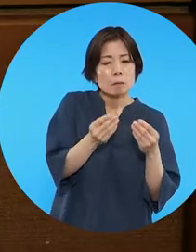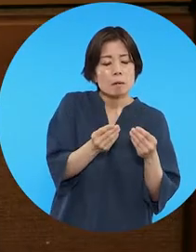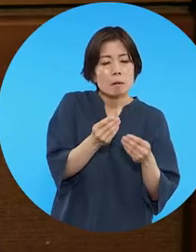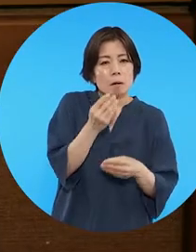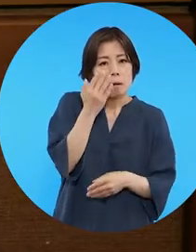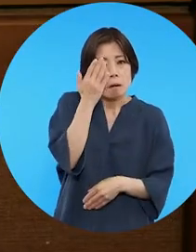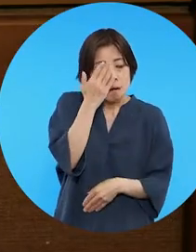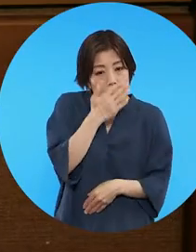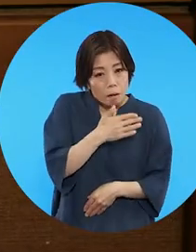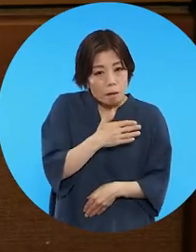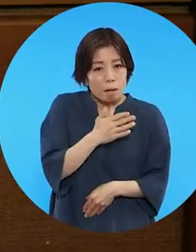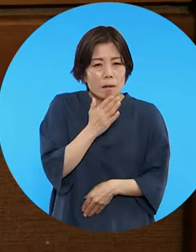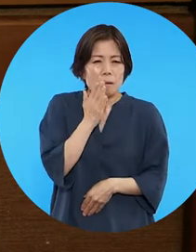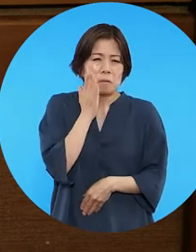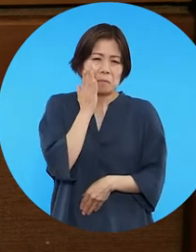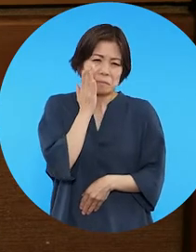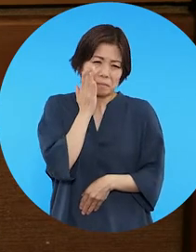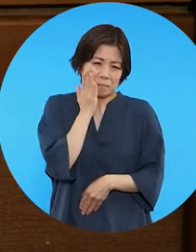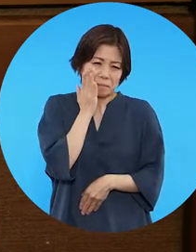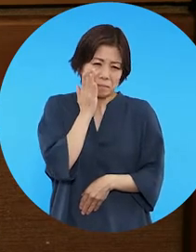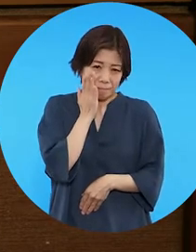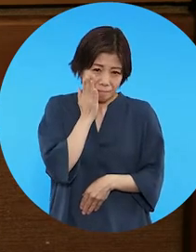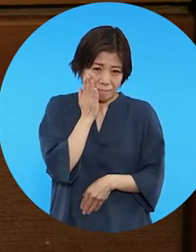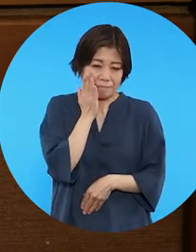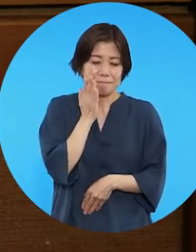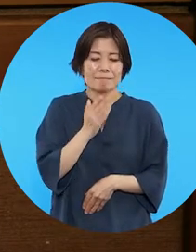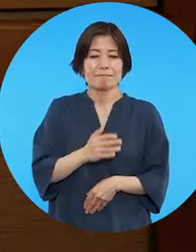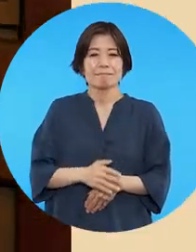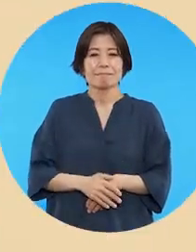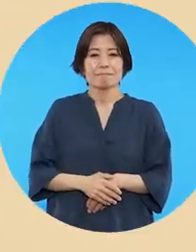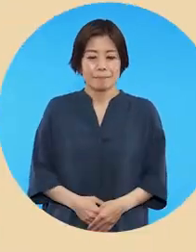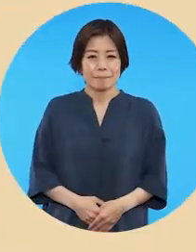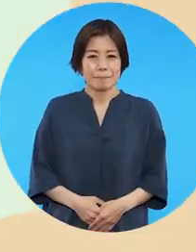なに美味しい料理に変わるなんてすごくびっくりです。